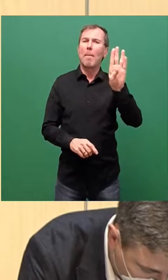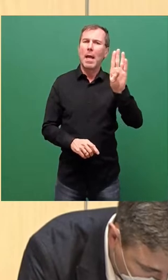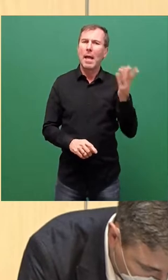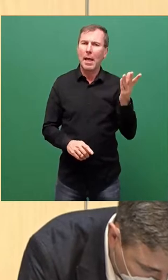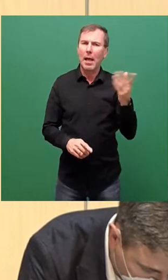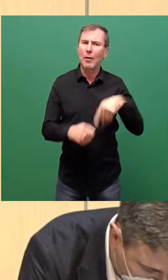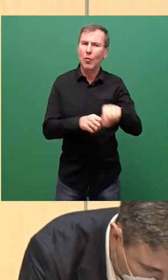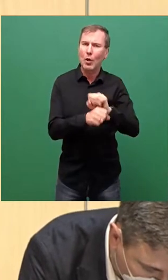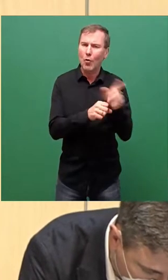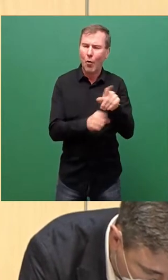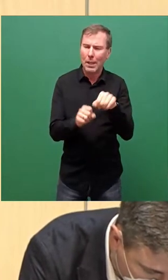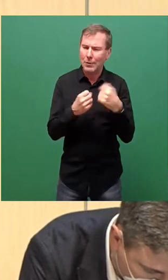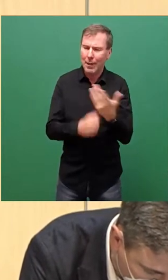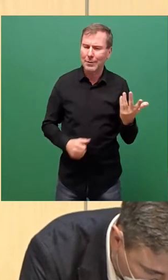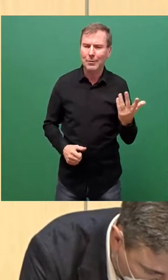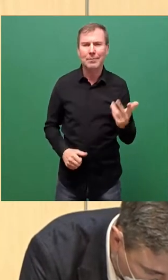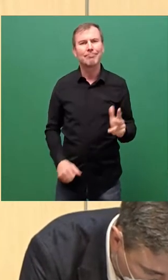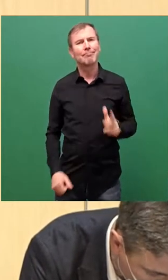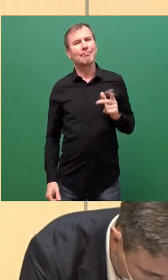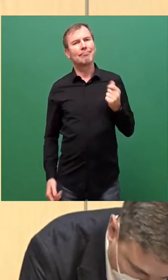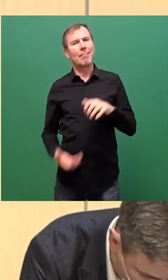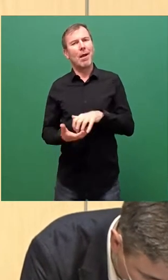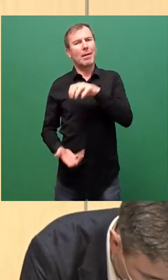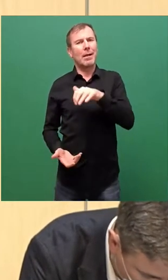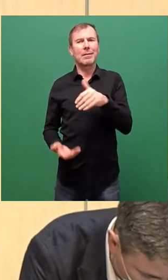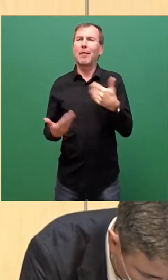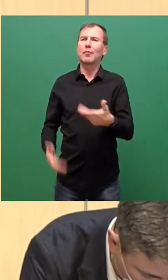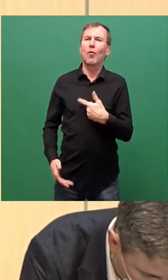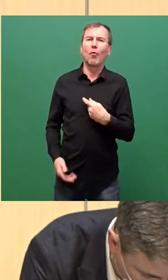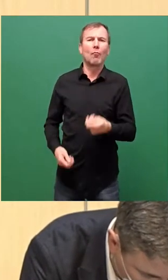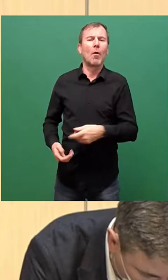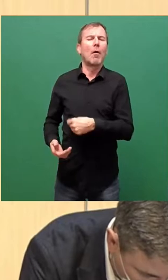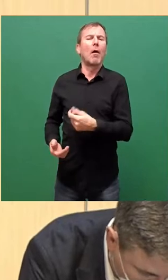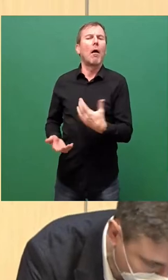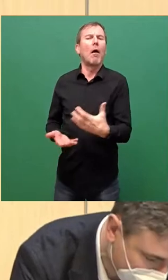Corona-Situation jetzt nicht in der Lage ist, das einfach so nebenbei aus ihren Einnahmen